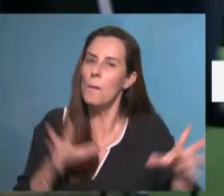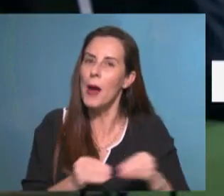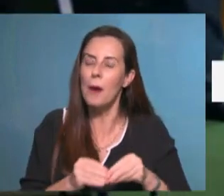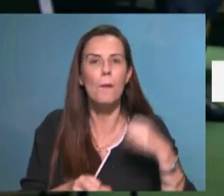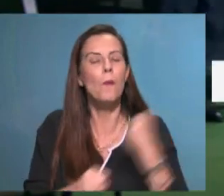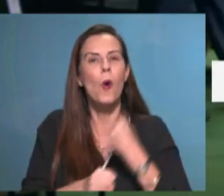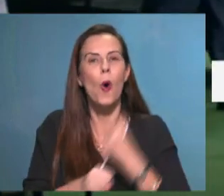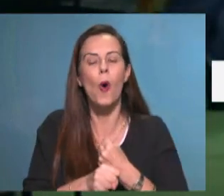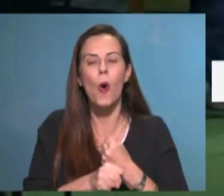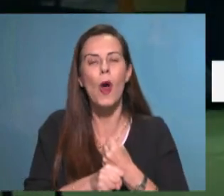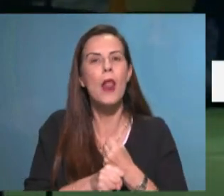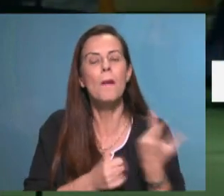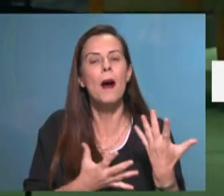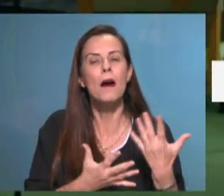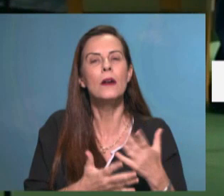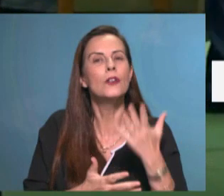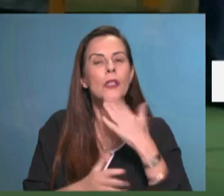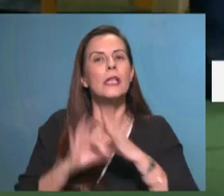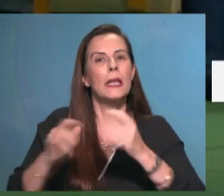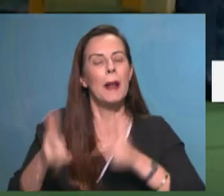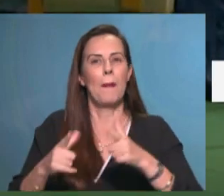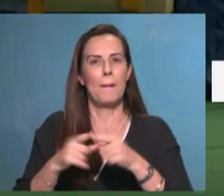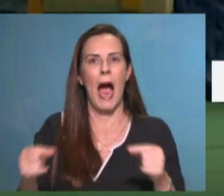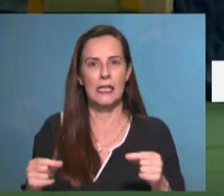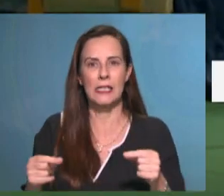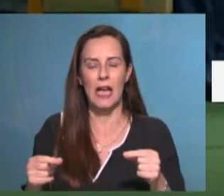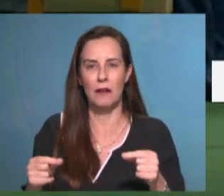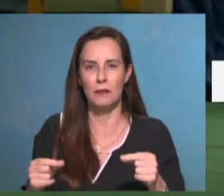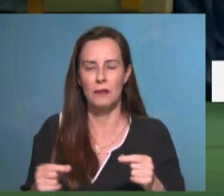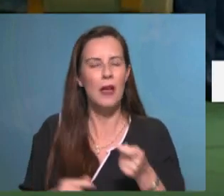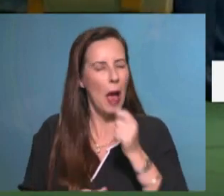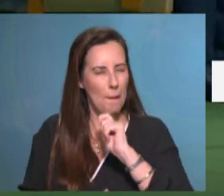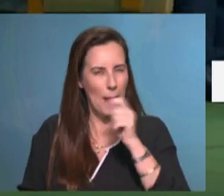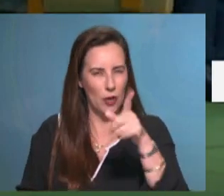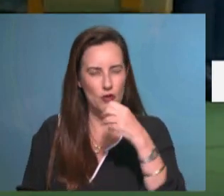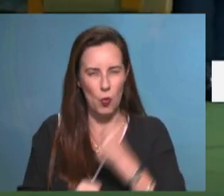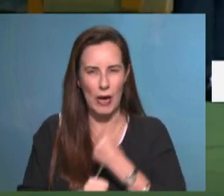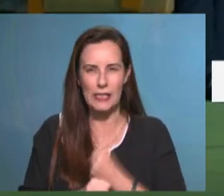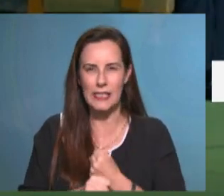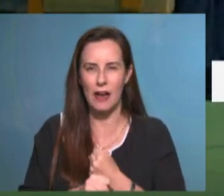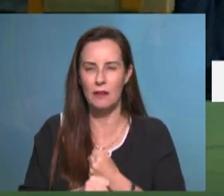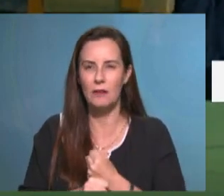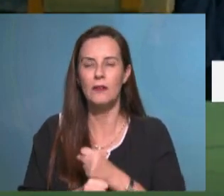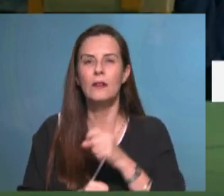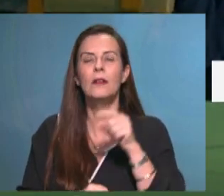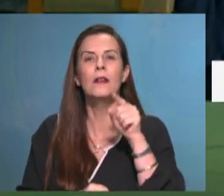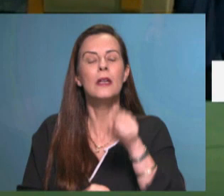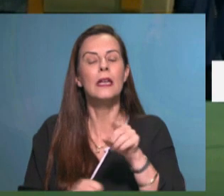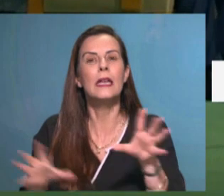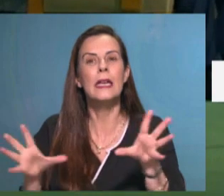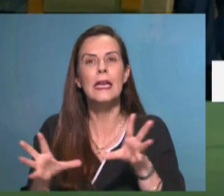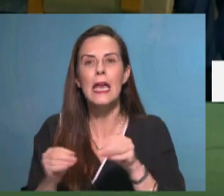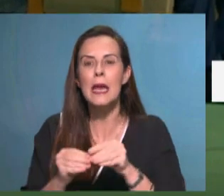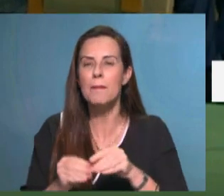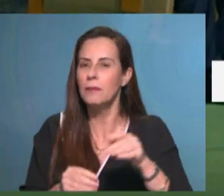פועלים להביא את ישראל לפתוח במלחמה בעזה. ברעיון לאתר על חליג' אונליין, טען הזהר כי באמצעות